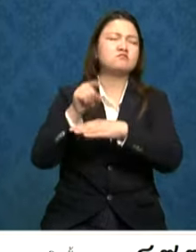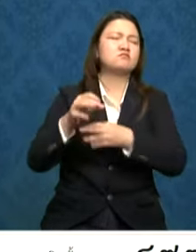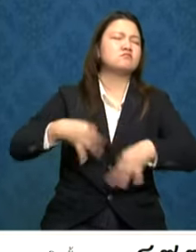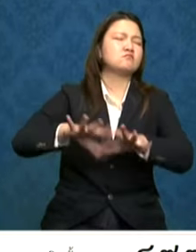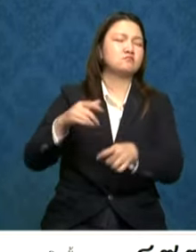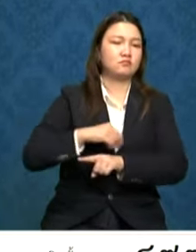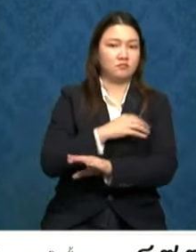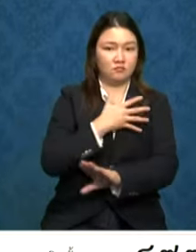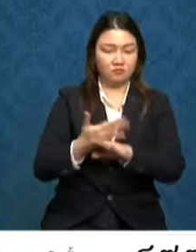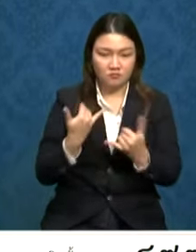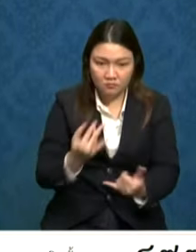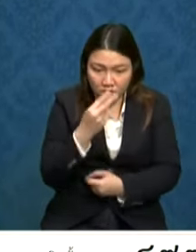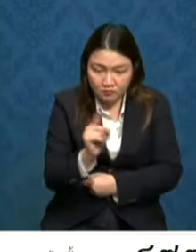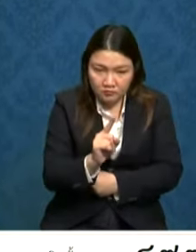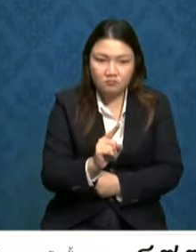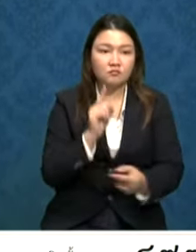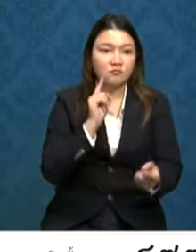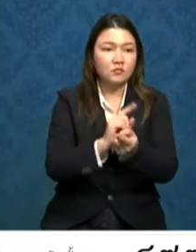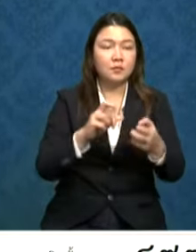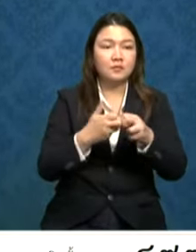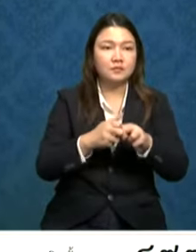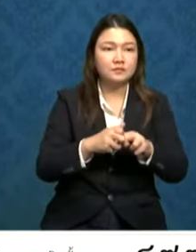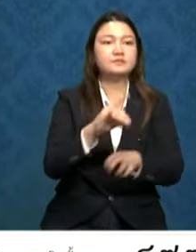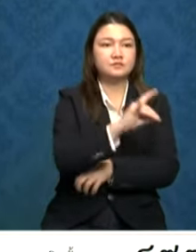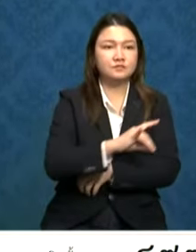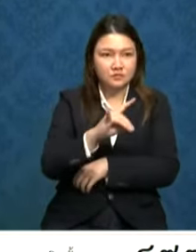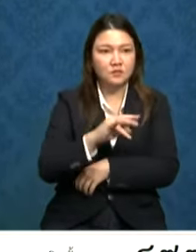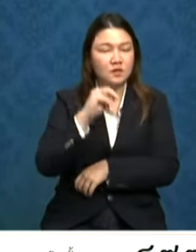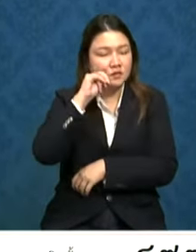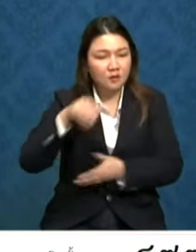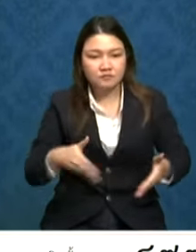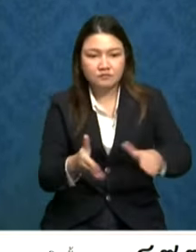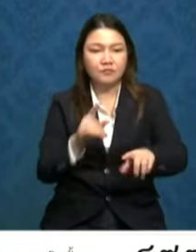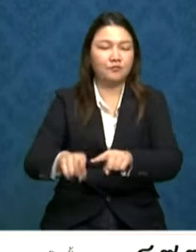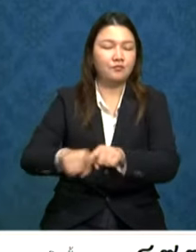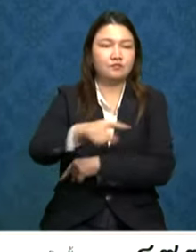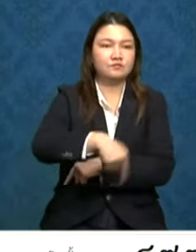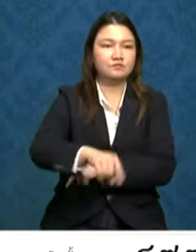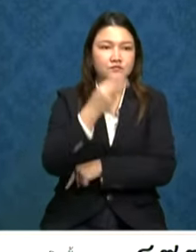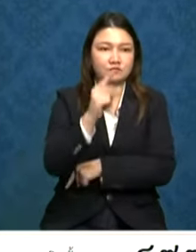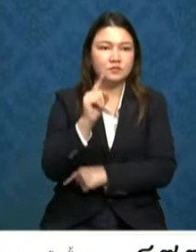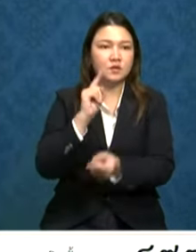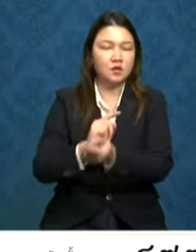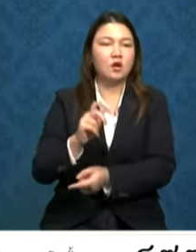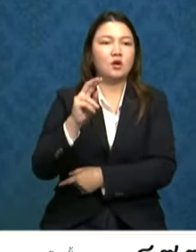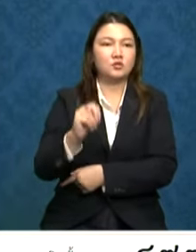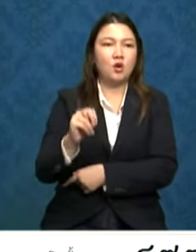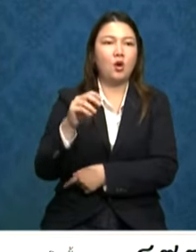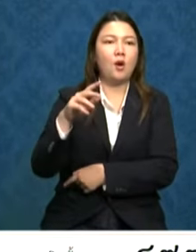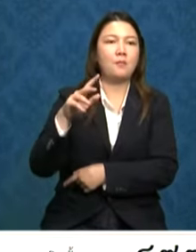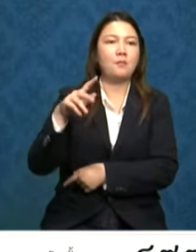เรื่องปสุสัตว์เรื่องประมงนะครับถ้าวันหลังนะครับท่านสมาชิกว่างเนี่ยท่านไปที่นพค 26จังหวัด